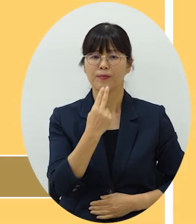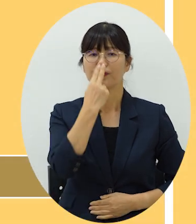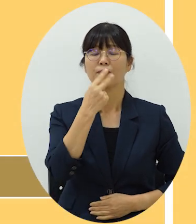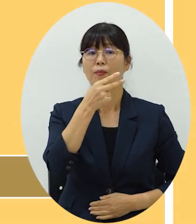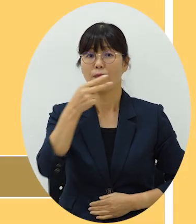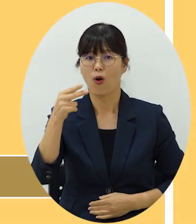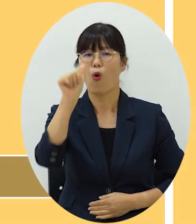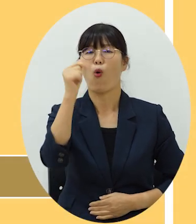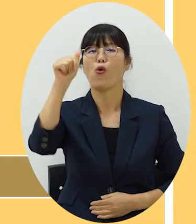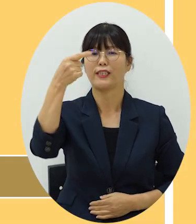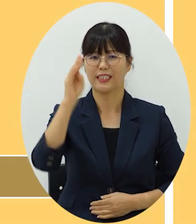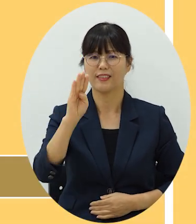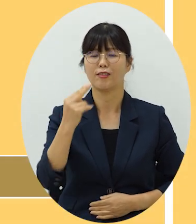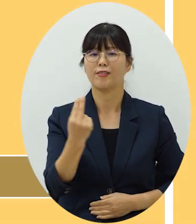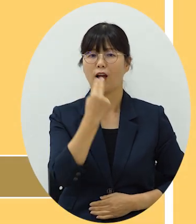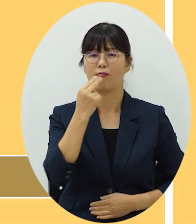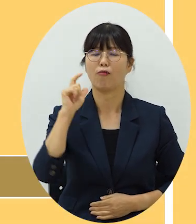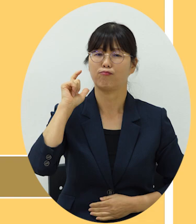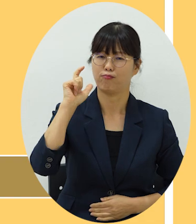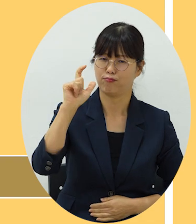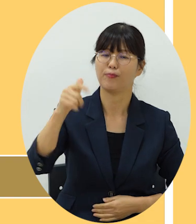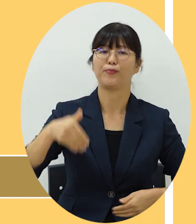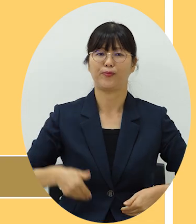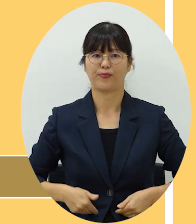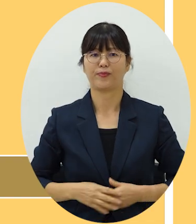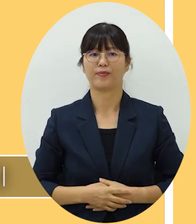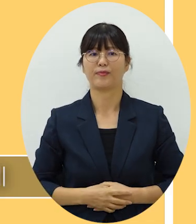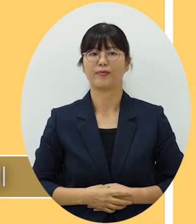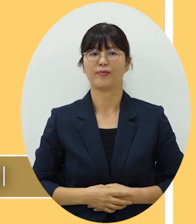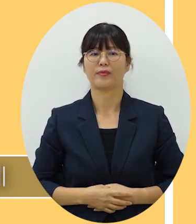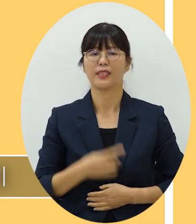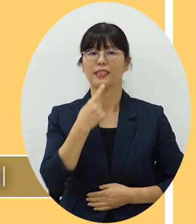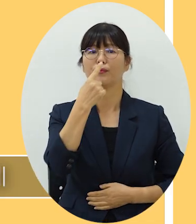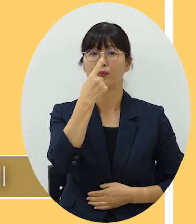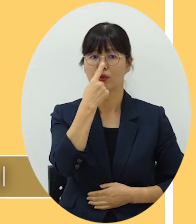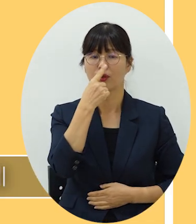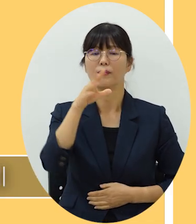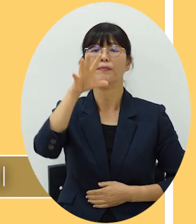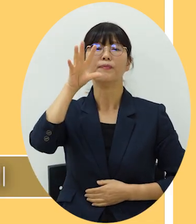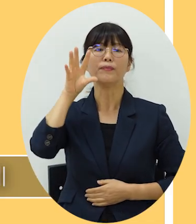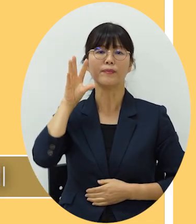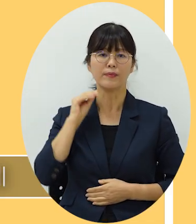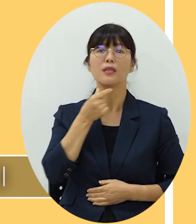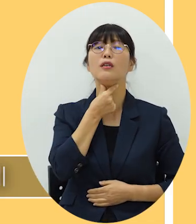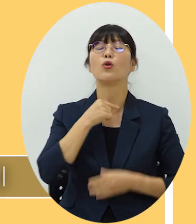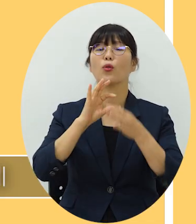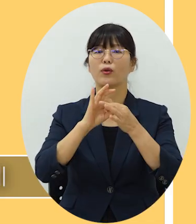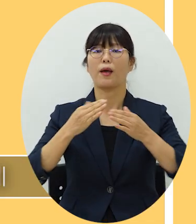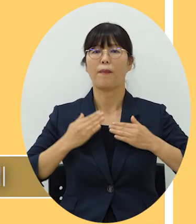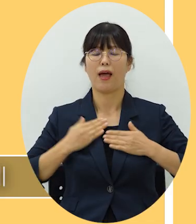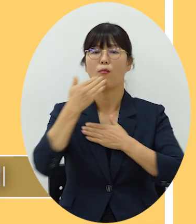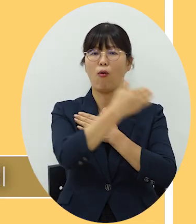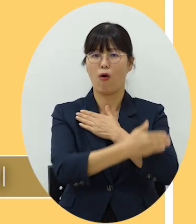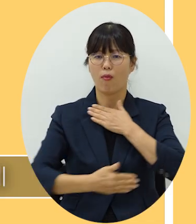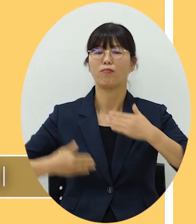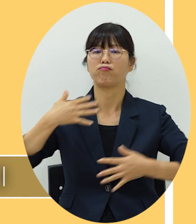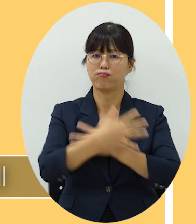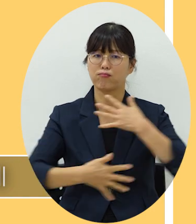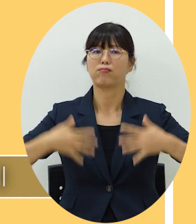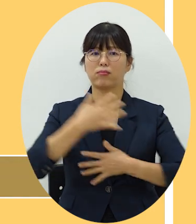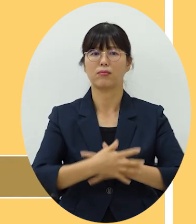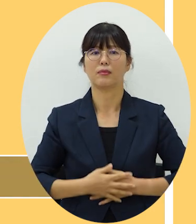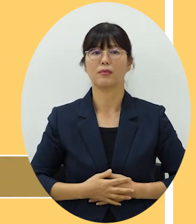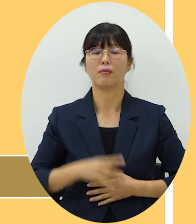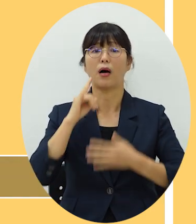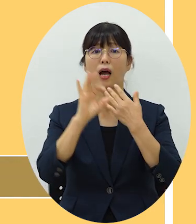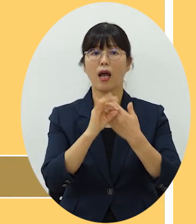숨쉬기, 즉 호흡은 생명 유지에 필수입니다. 입과 코로 마신 공기는 기도를 통해 폐에서 온몸으로